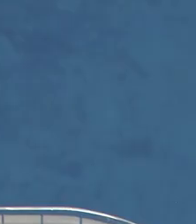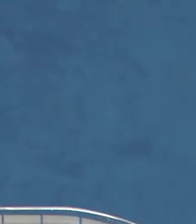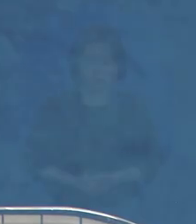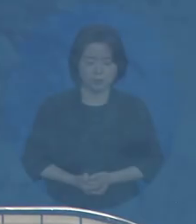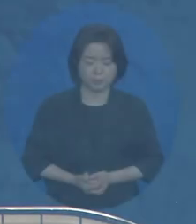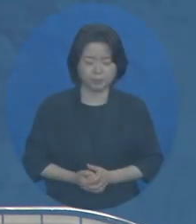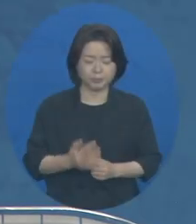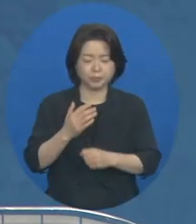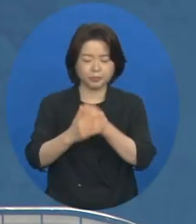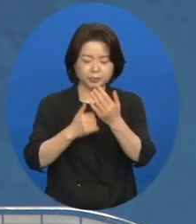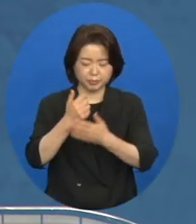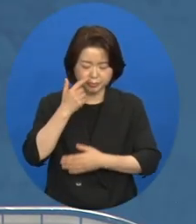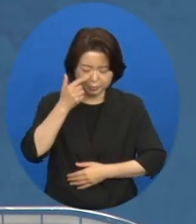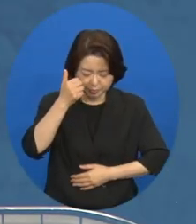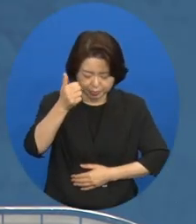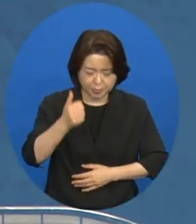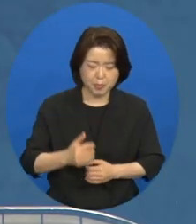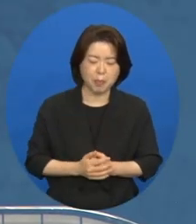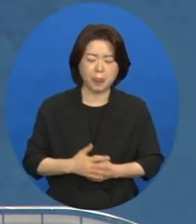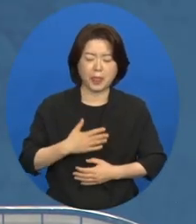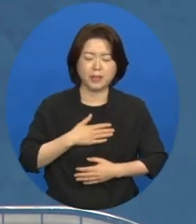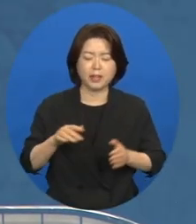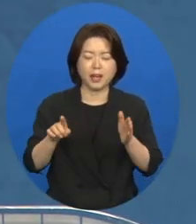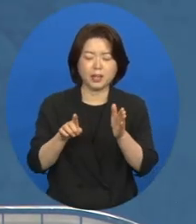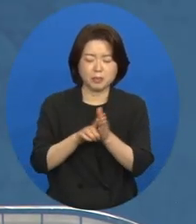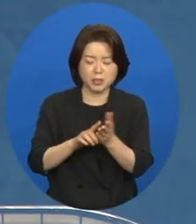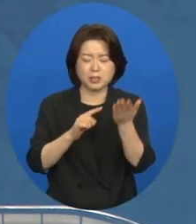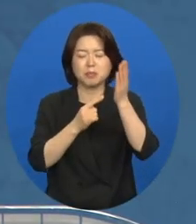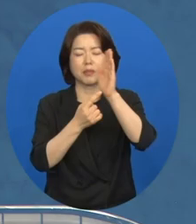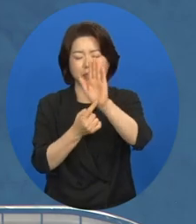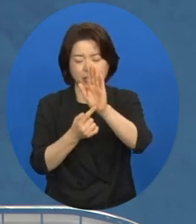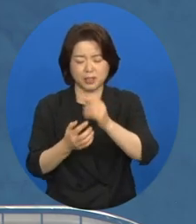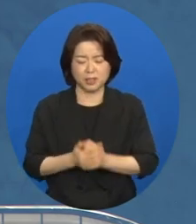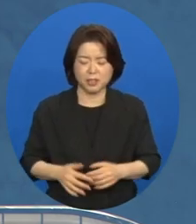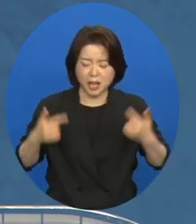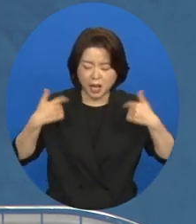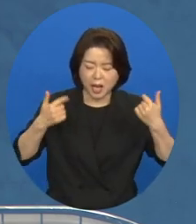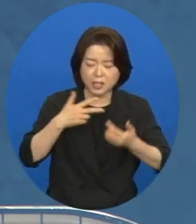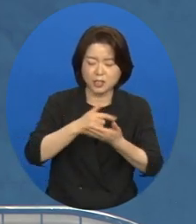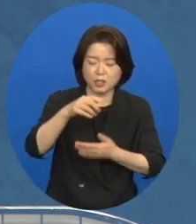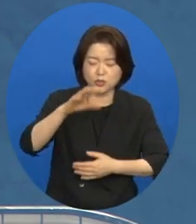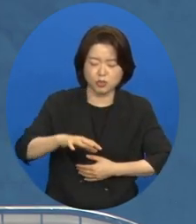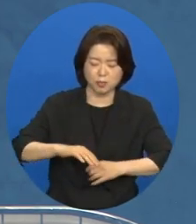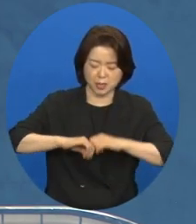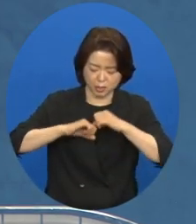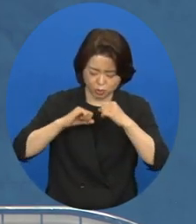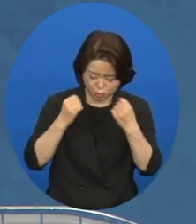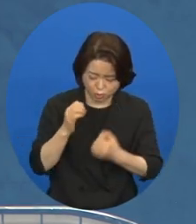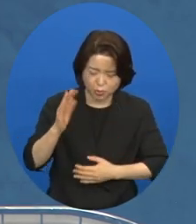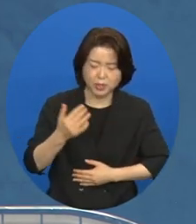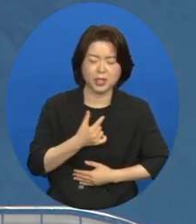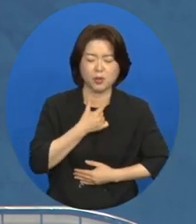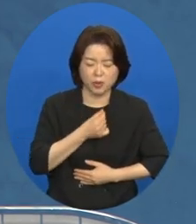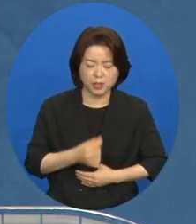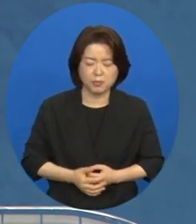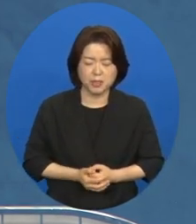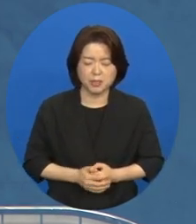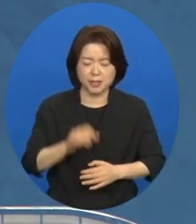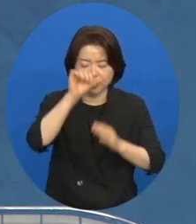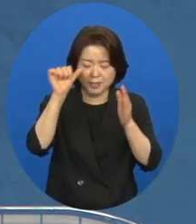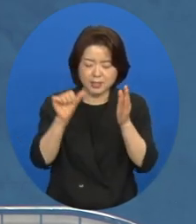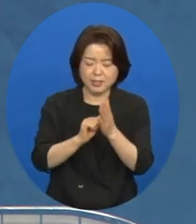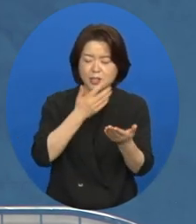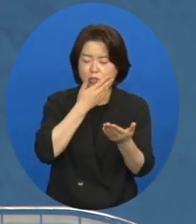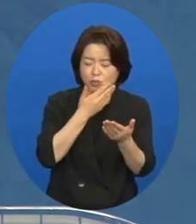하나님 아버지, 나의 믿음의 반응이 언제나 주 앞에 순종이기를 원합니다. 인생의